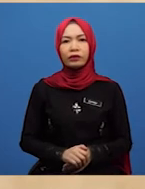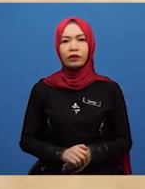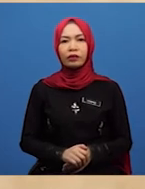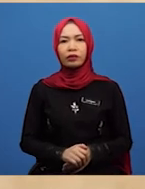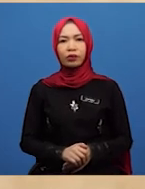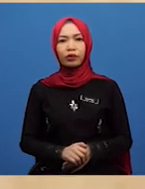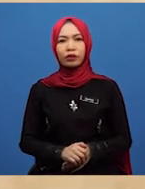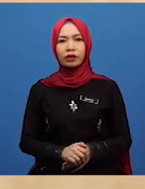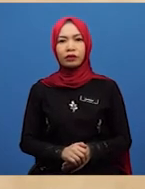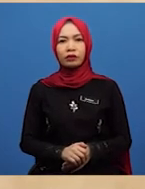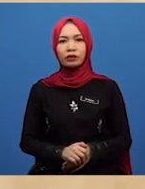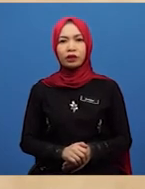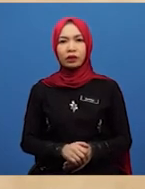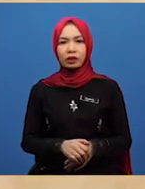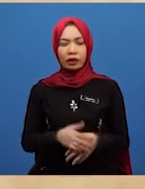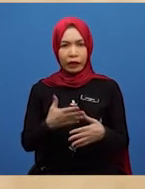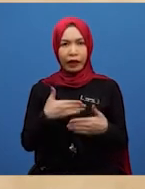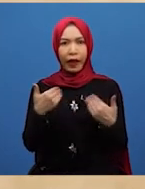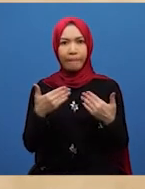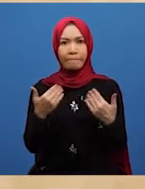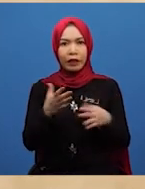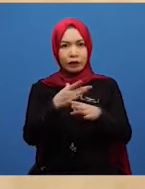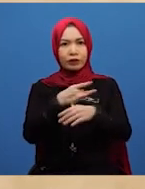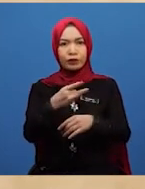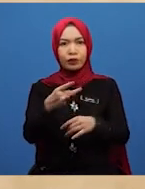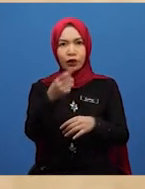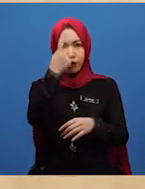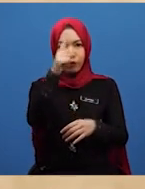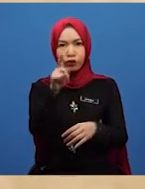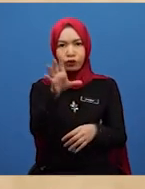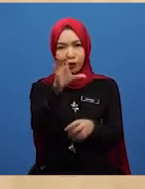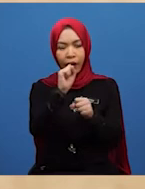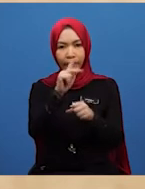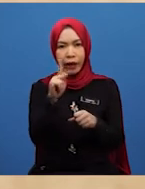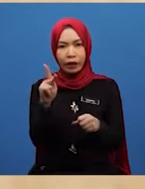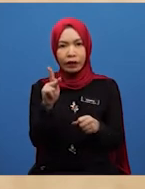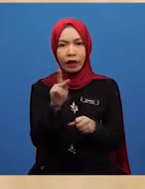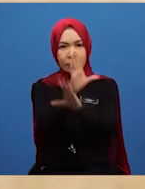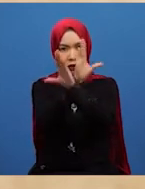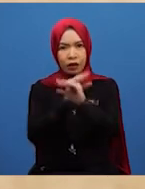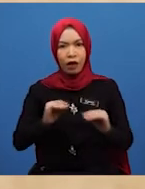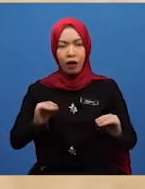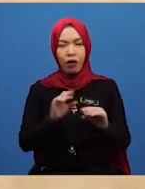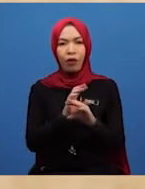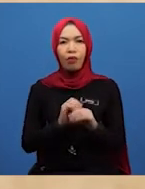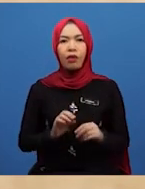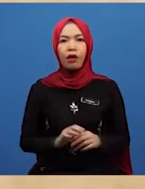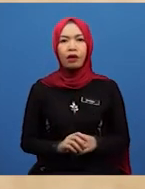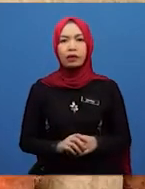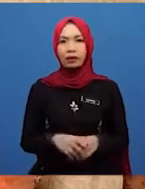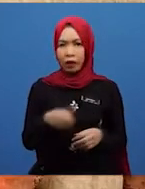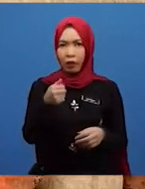semua? Setakat ini, bolehkah difahami apa yang telah diterangkan? Kalau